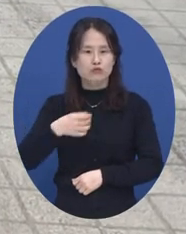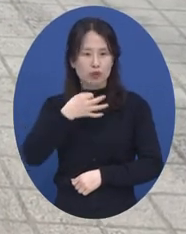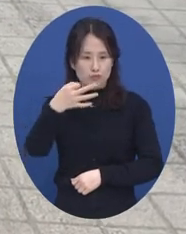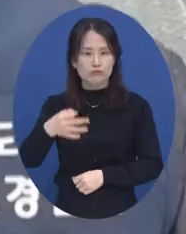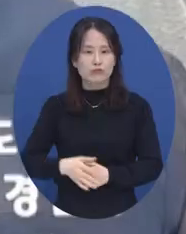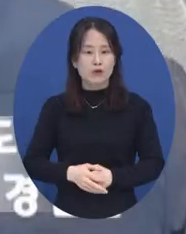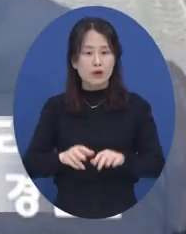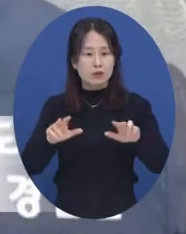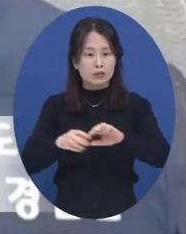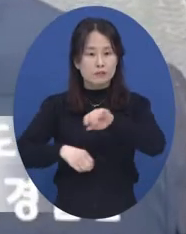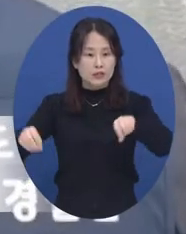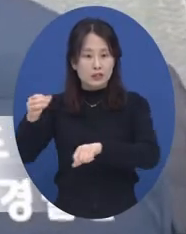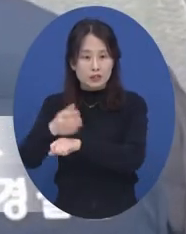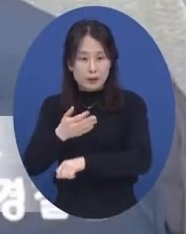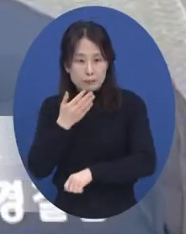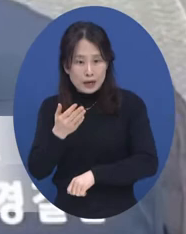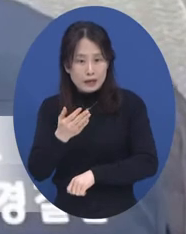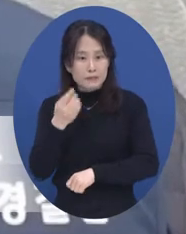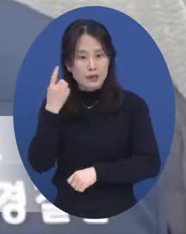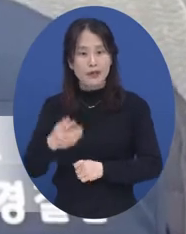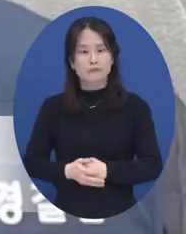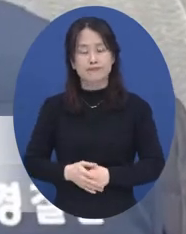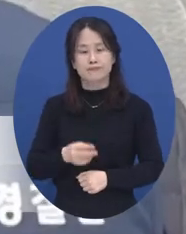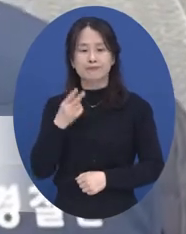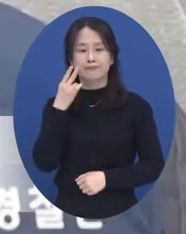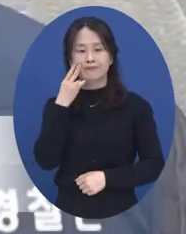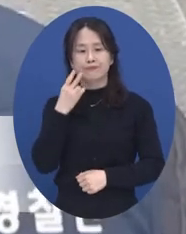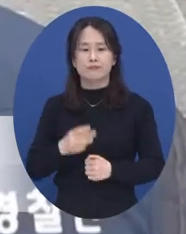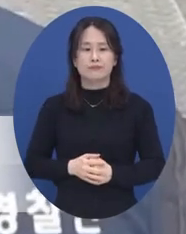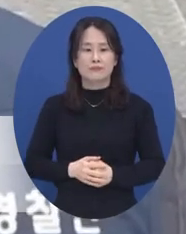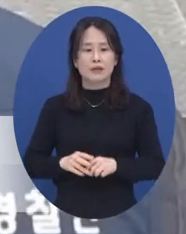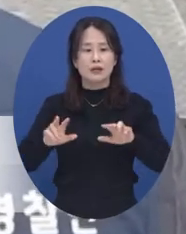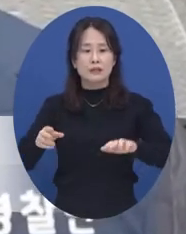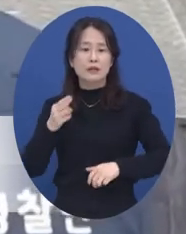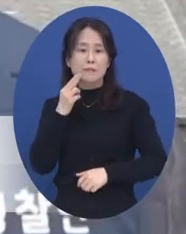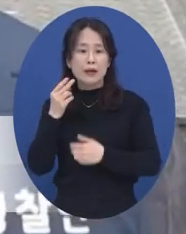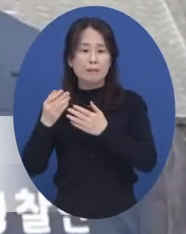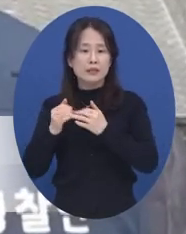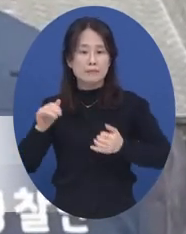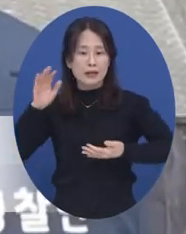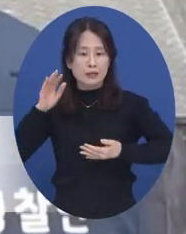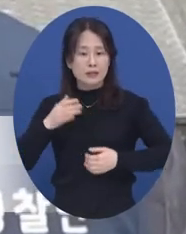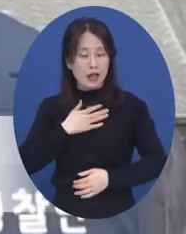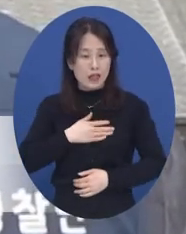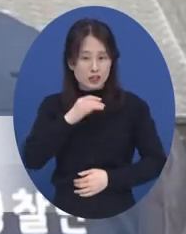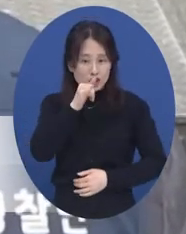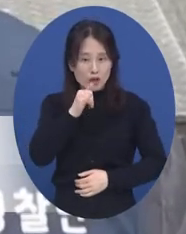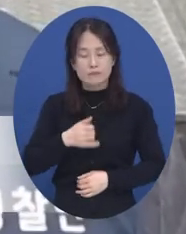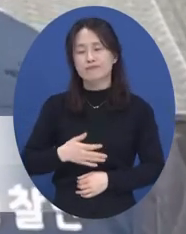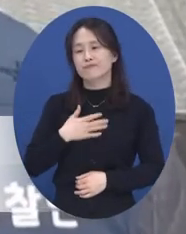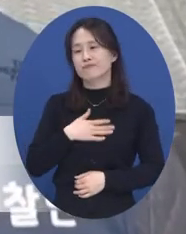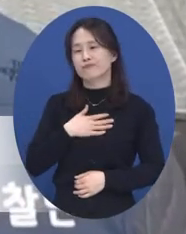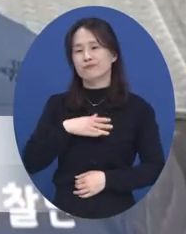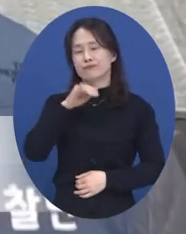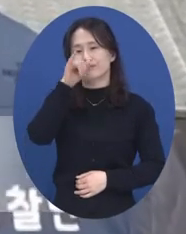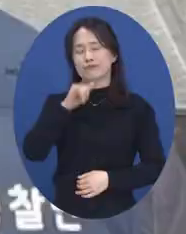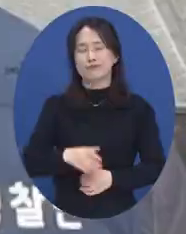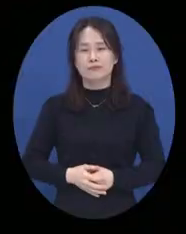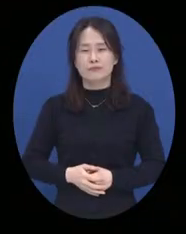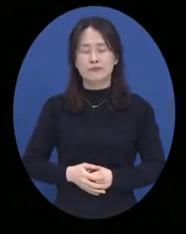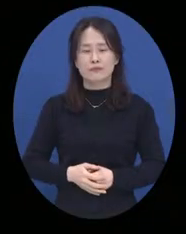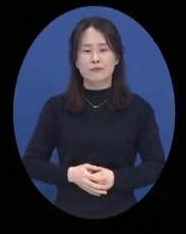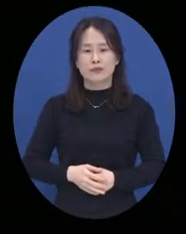불립니다. 델구 하신 거 맞죠? 방금 그 담배 받은 사람이 학생 같은데 알고 있었어요? 알고는